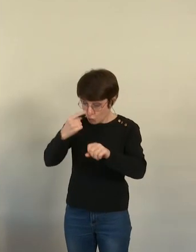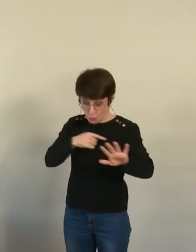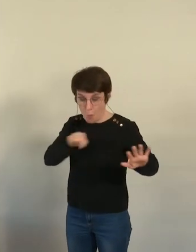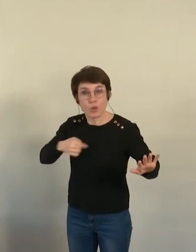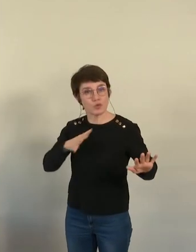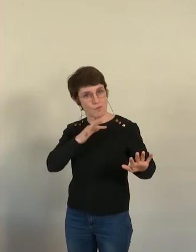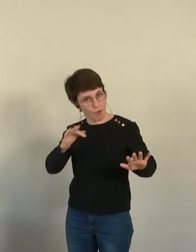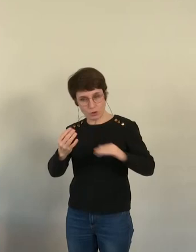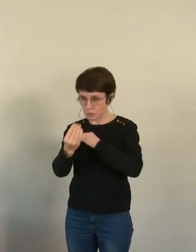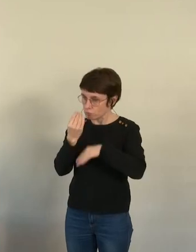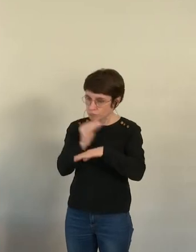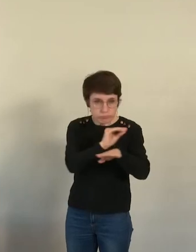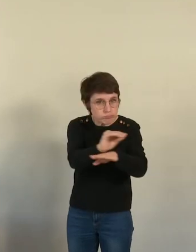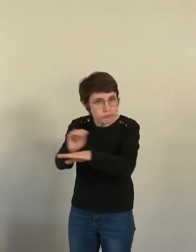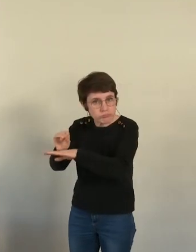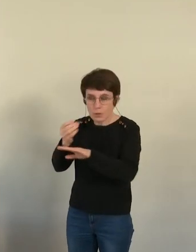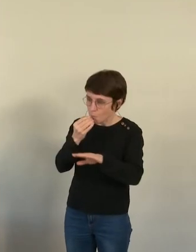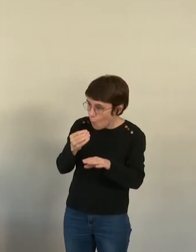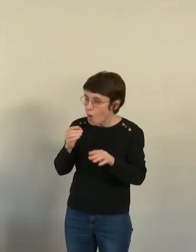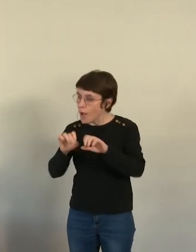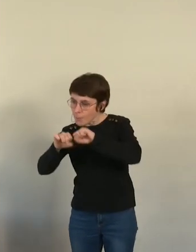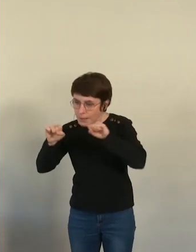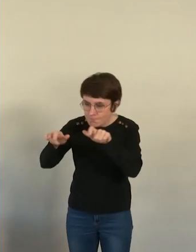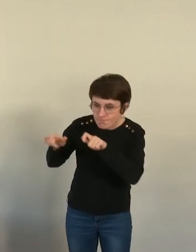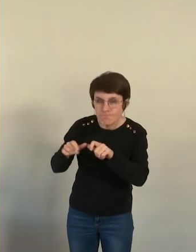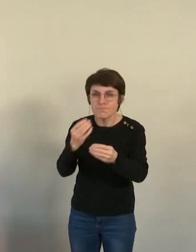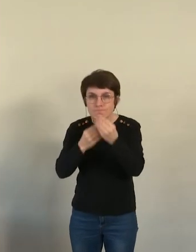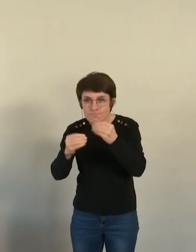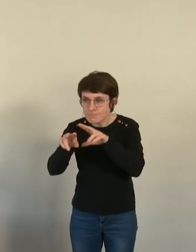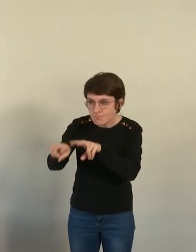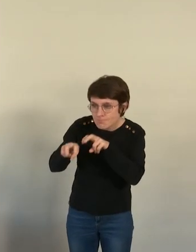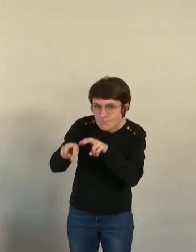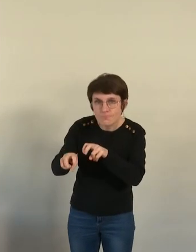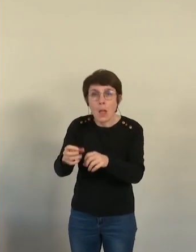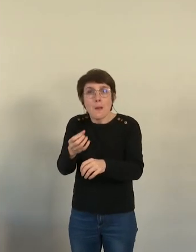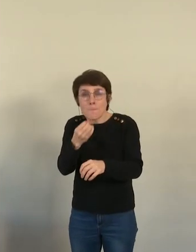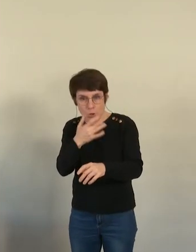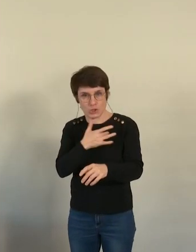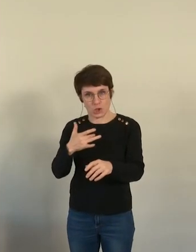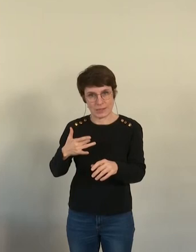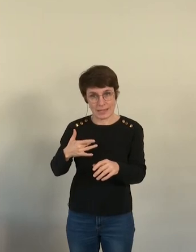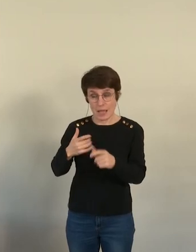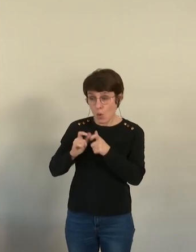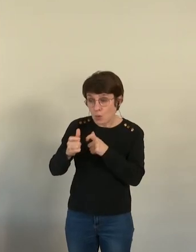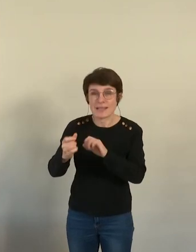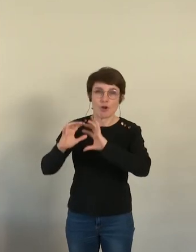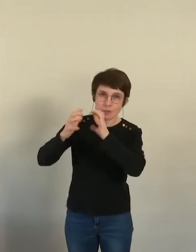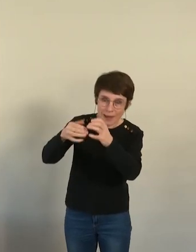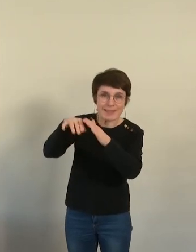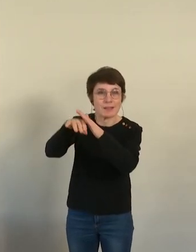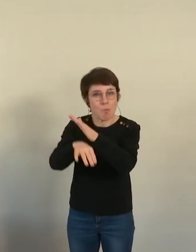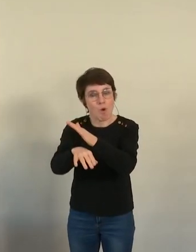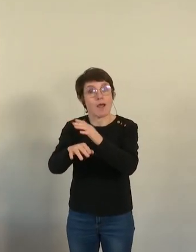ensuite on veille à ce que cette alimentation soit la plus saine et que sa production soit la moins impactante pour la planète il y a une